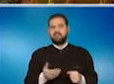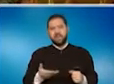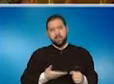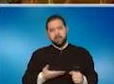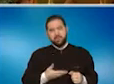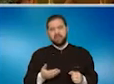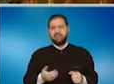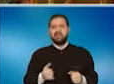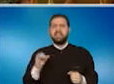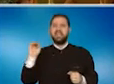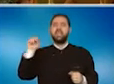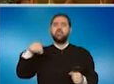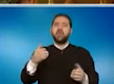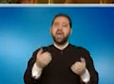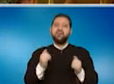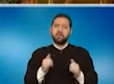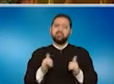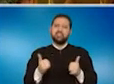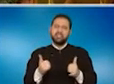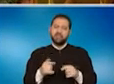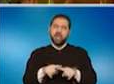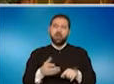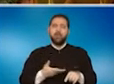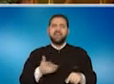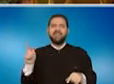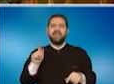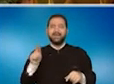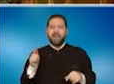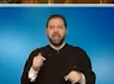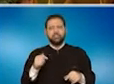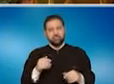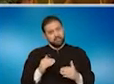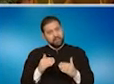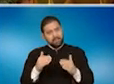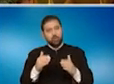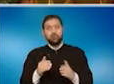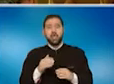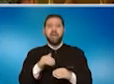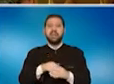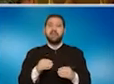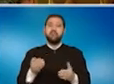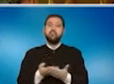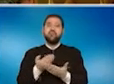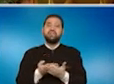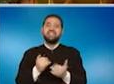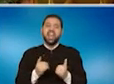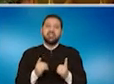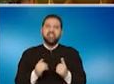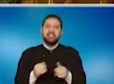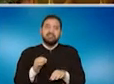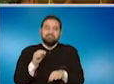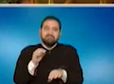Avem, părinte, întâmplarea cu Ava Ghelasie și aș merge puțin pe epicul acestei povestioare frumoase, emoționante și